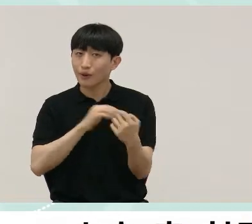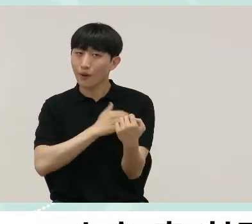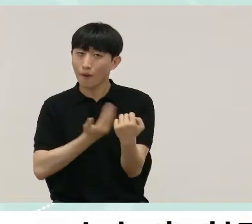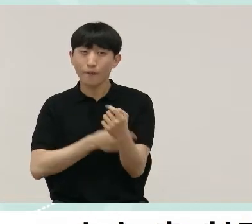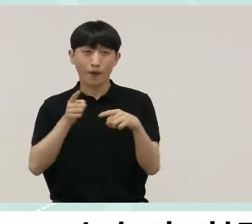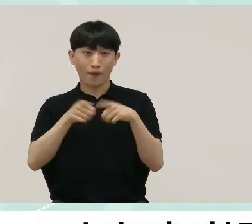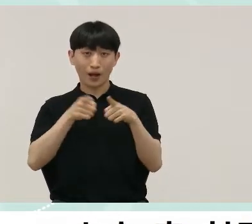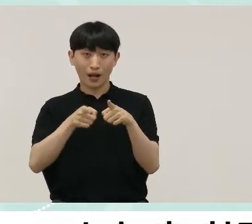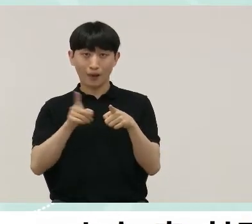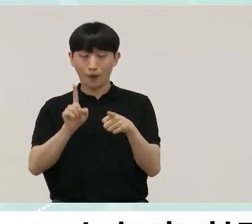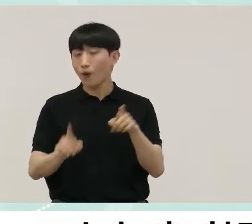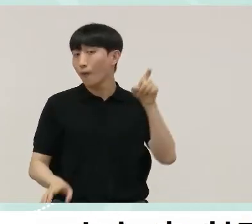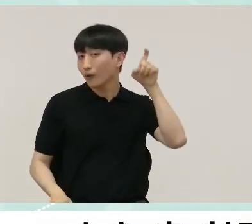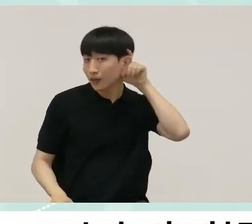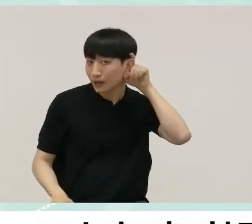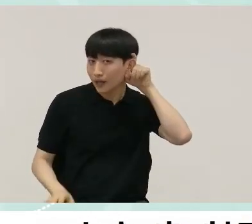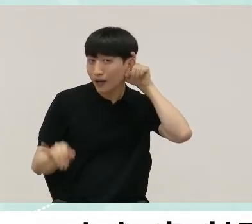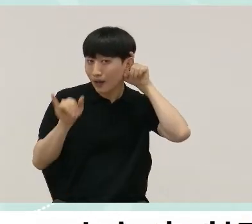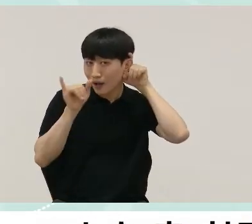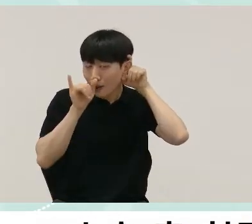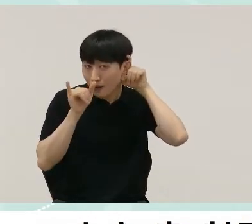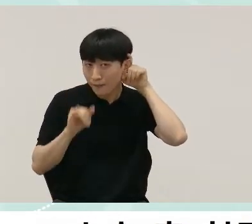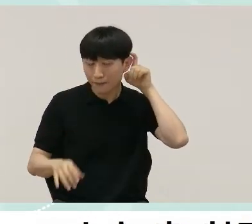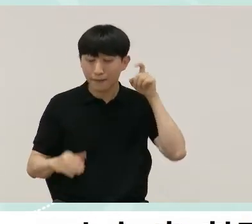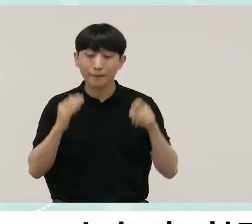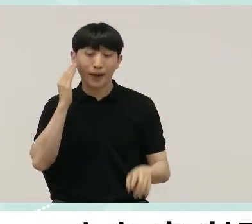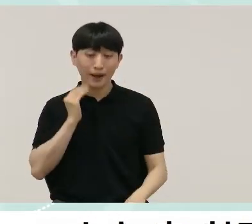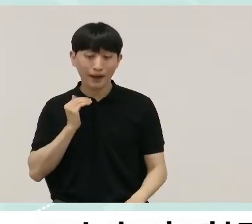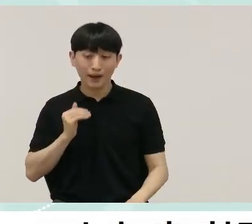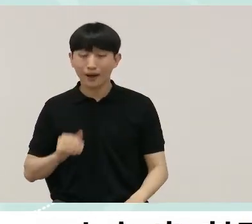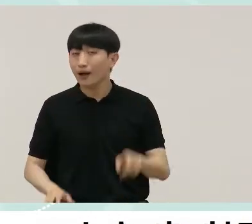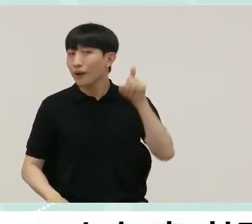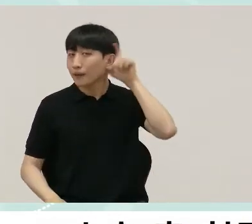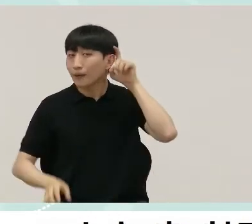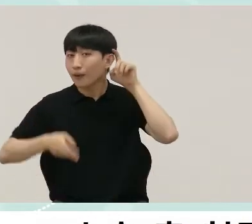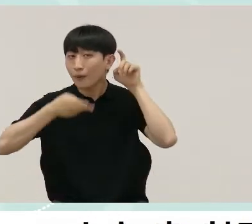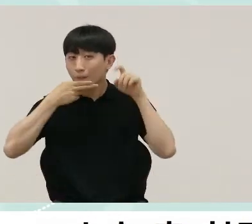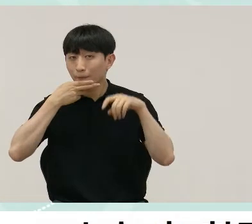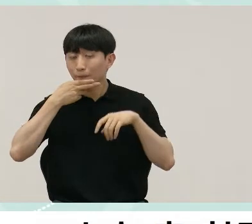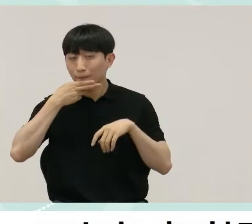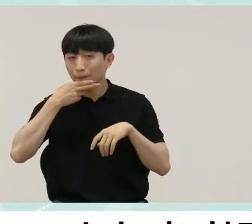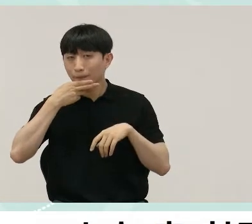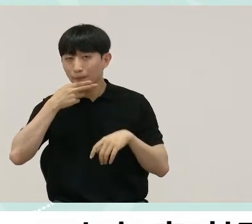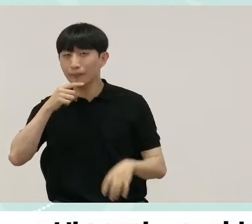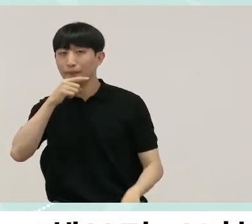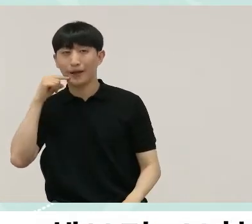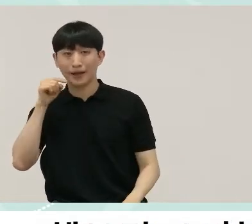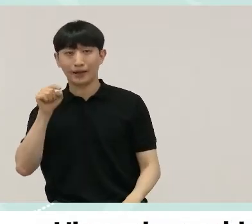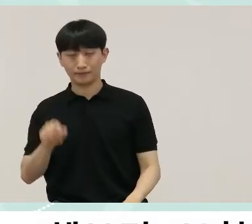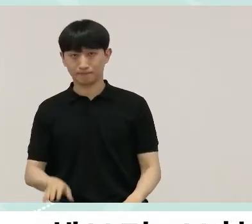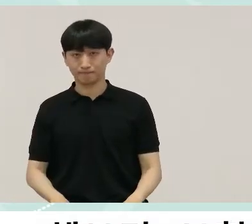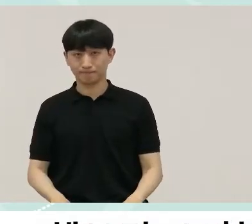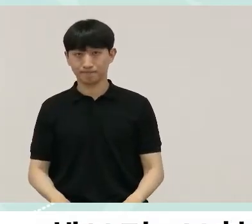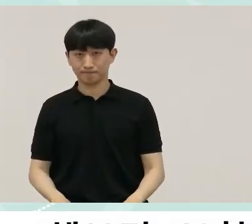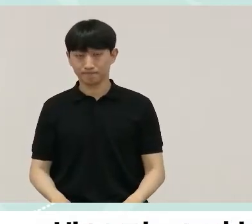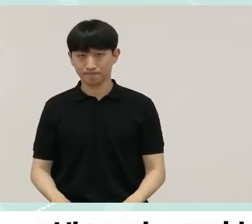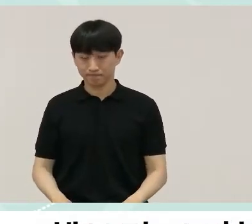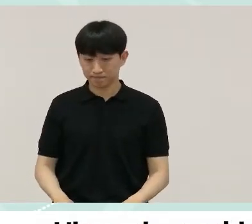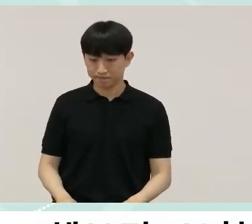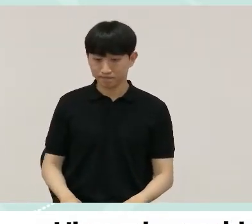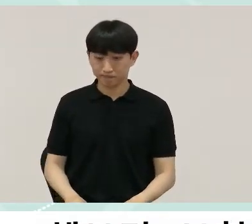보청기를 착용한 그룹은 파란색, 그다음에 보청기를 착용하지 않은 그룹은 붉은색인데 이음절